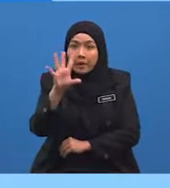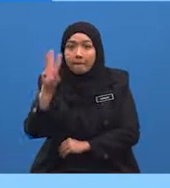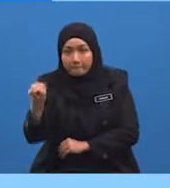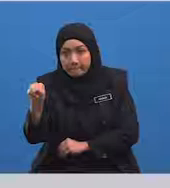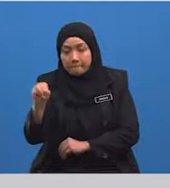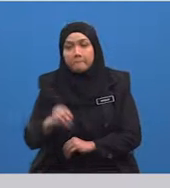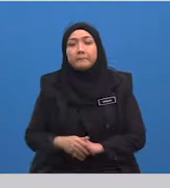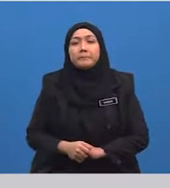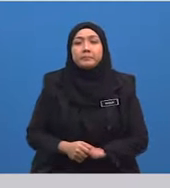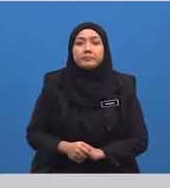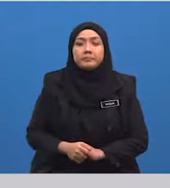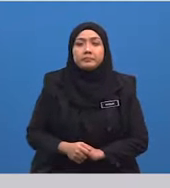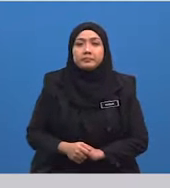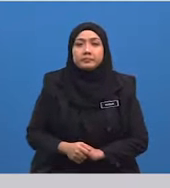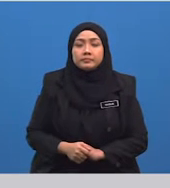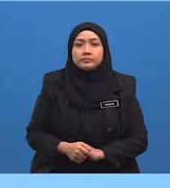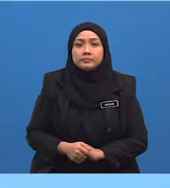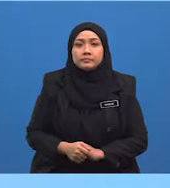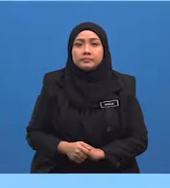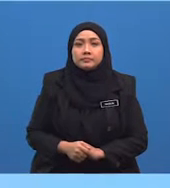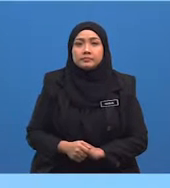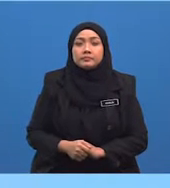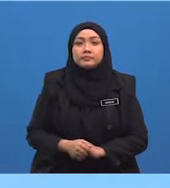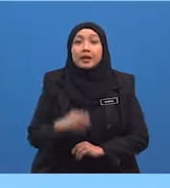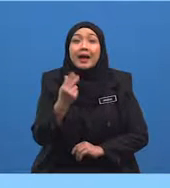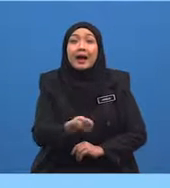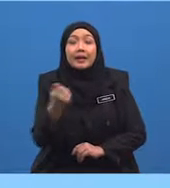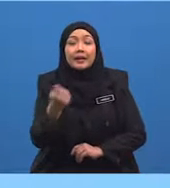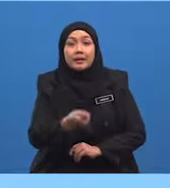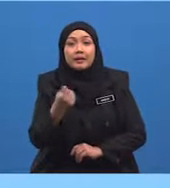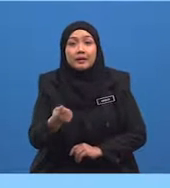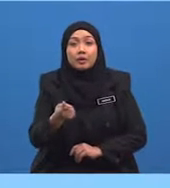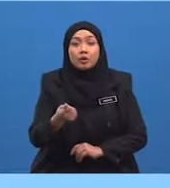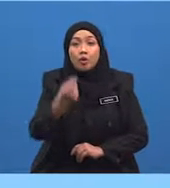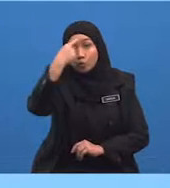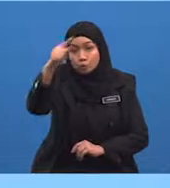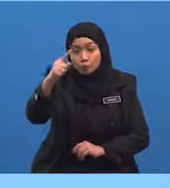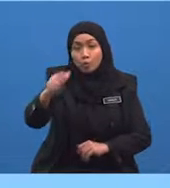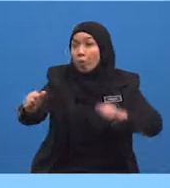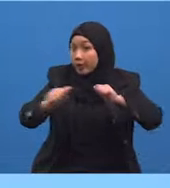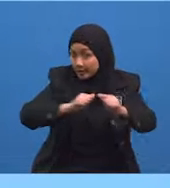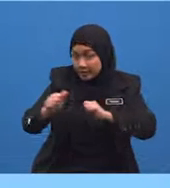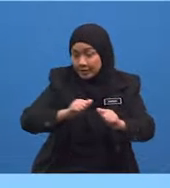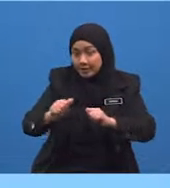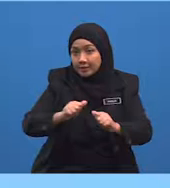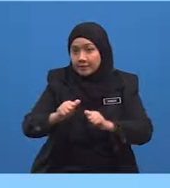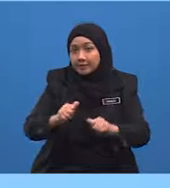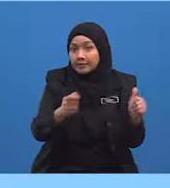mol. Manakala radas yang digunakan untuk aktiviti ini